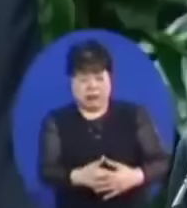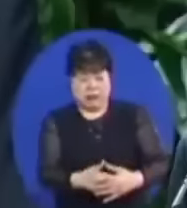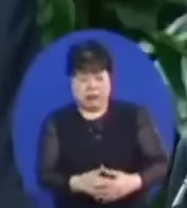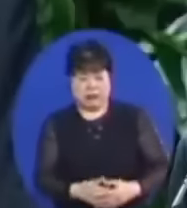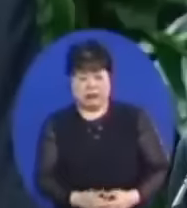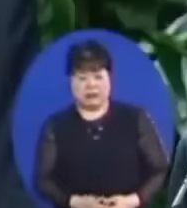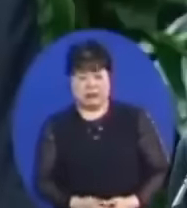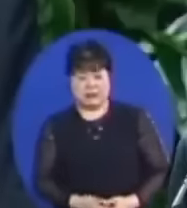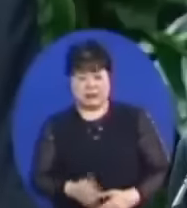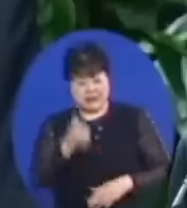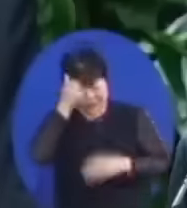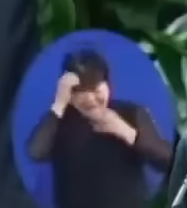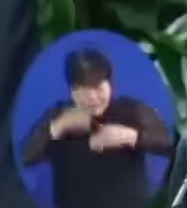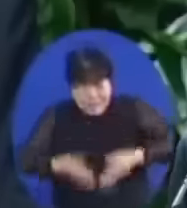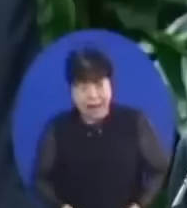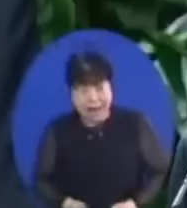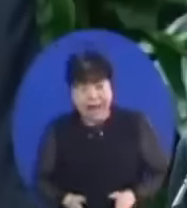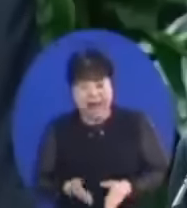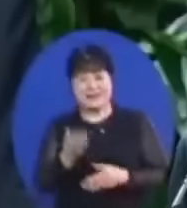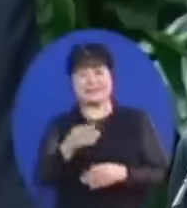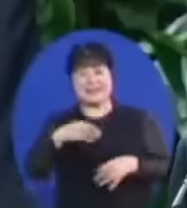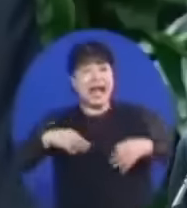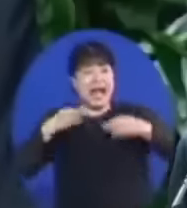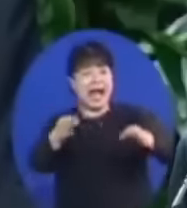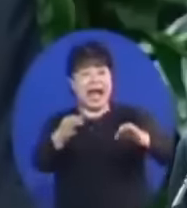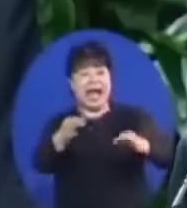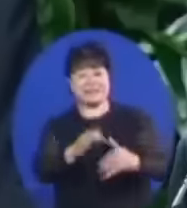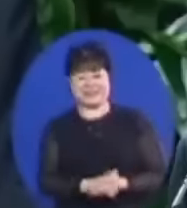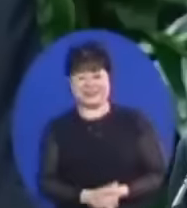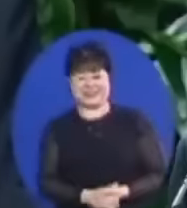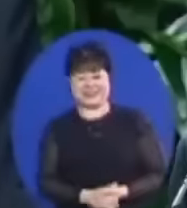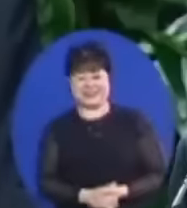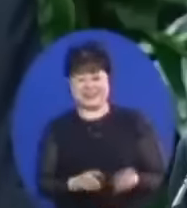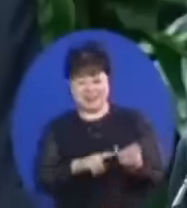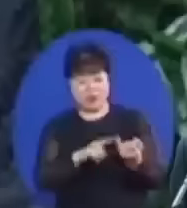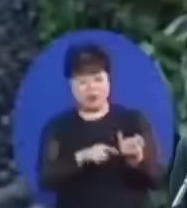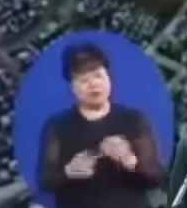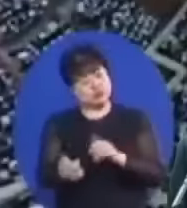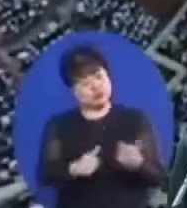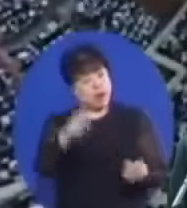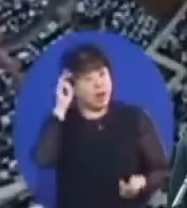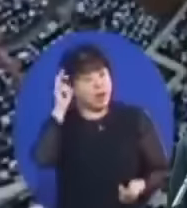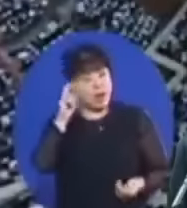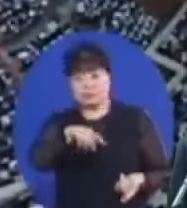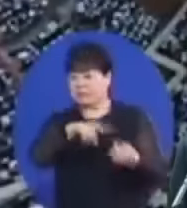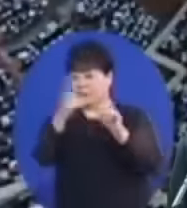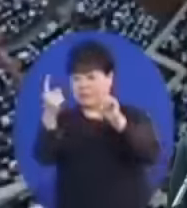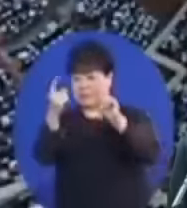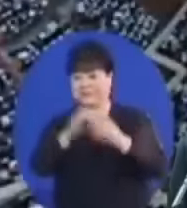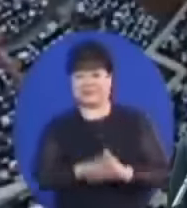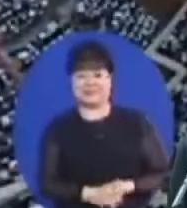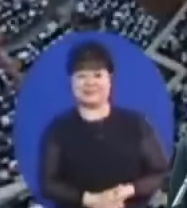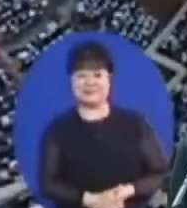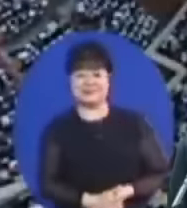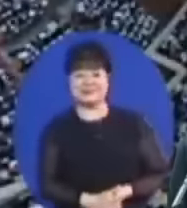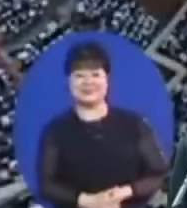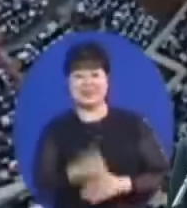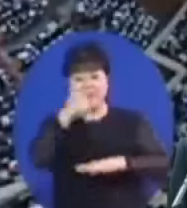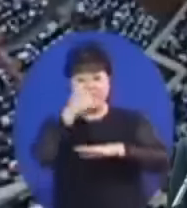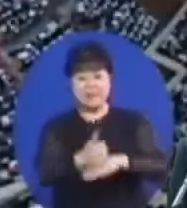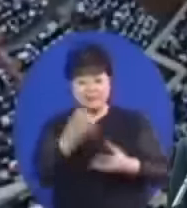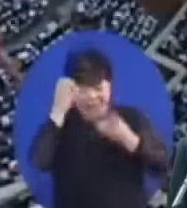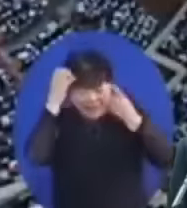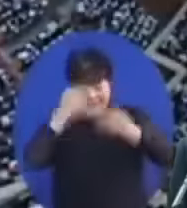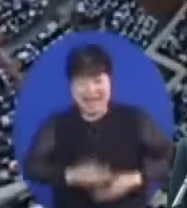어린아이가 아 하고 나오더라고요. 나는 그래서 그 부인이 죽을 줄 알았는데 살아났어요. 나중에 그